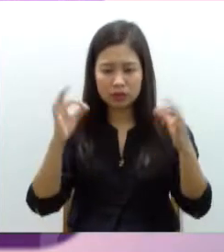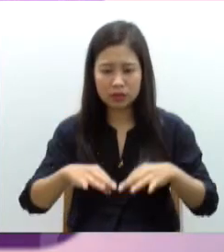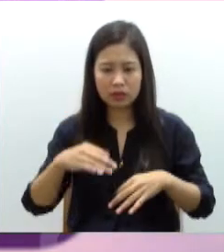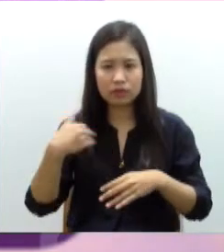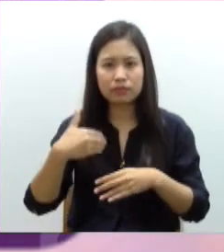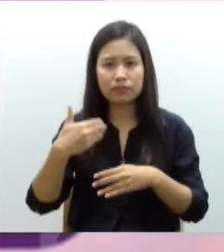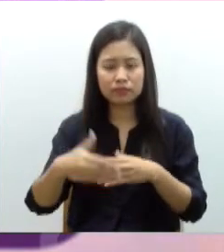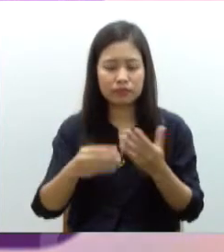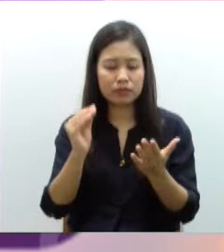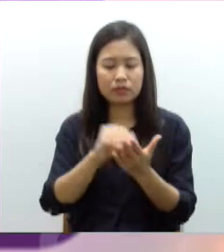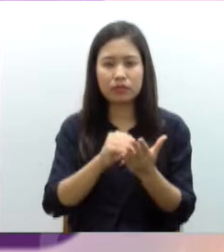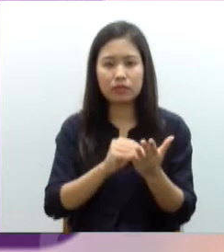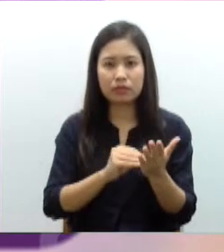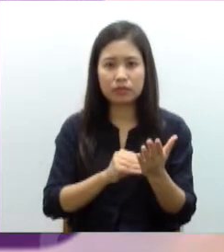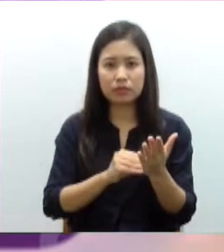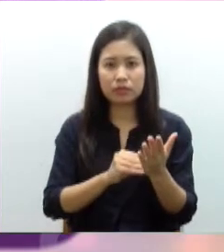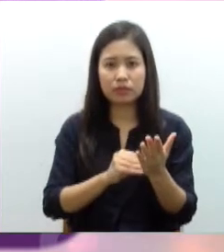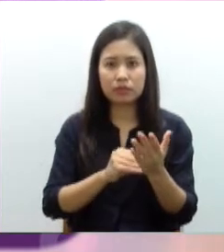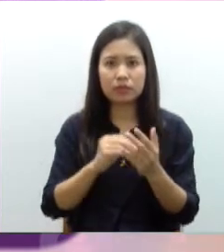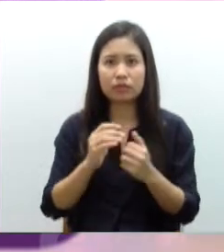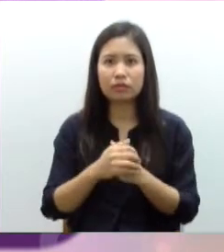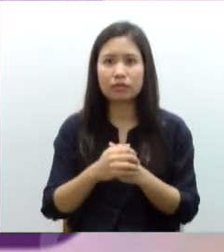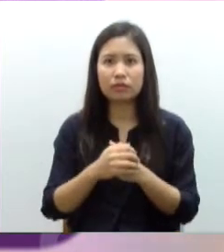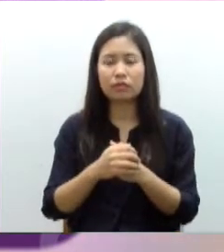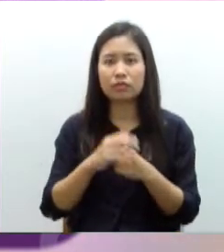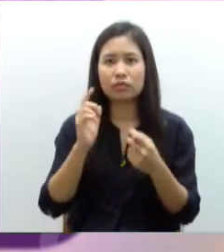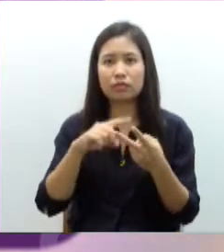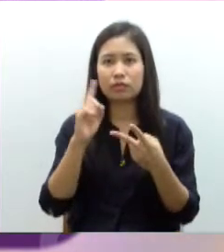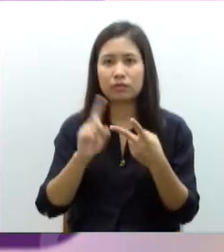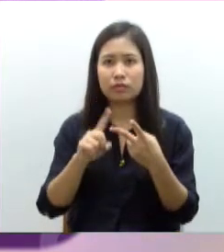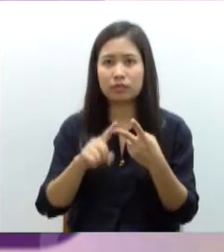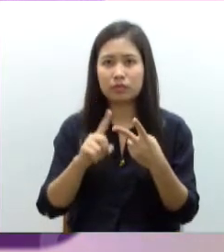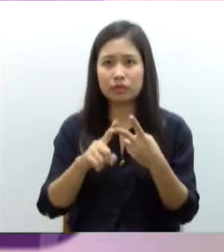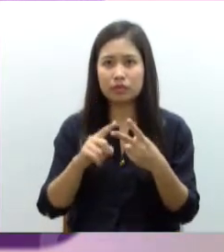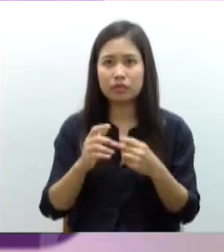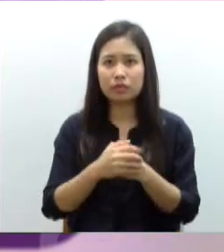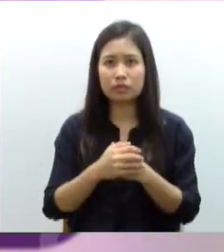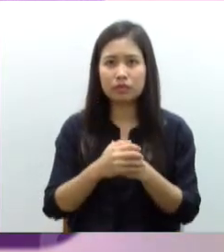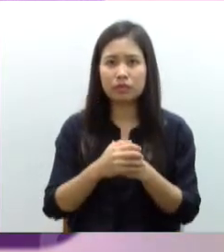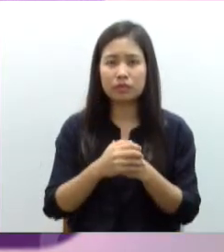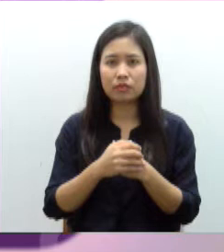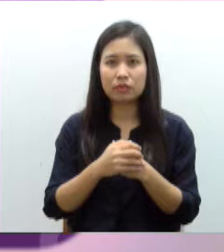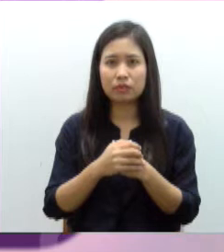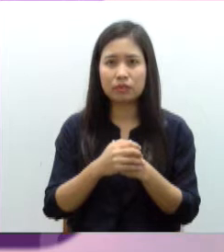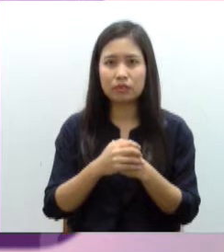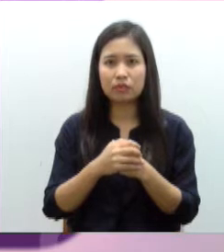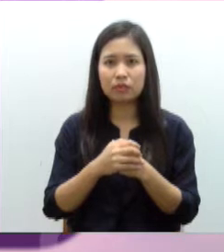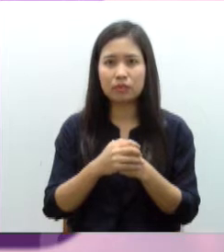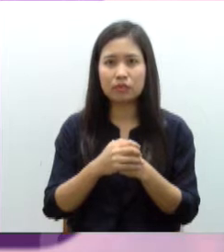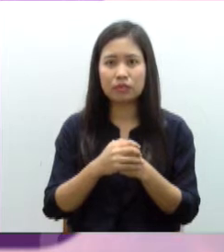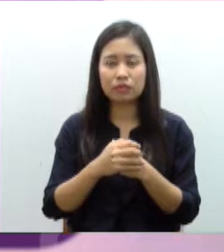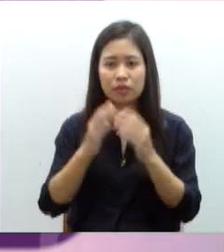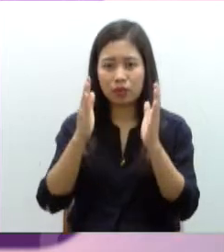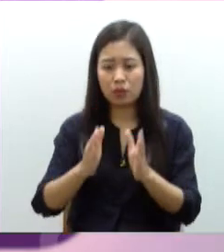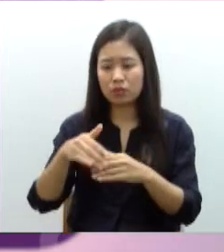เช่นกันนะครับในส่วนเครื่องมือที่2ก็เป็นเรื่องของที่เราเรียกกันว่า EIT หรือผู้มีส่วนได้ส่วนเสียภายน